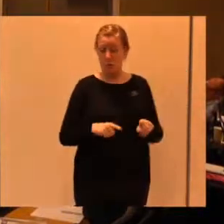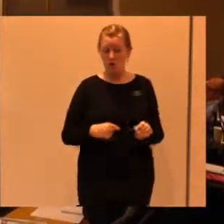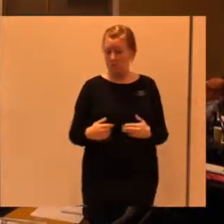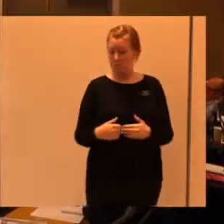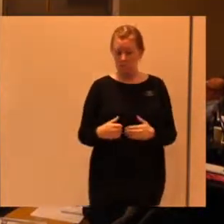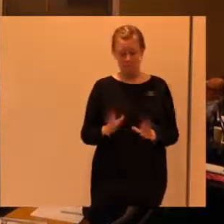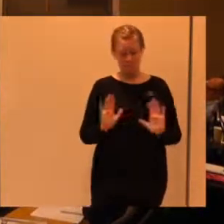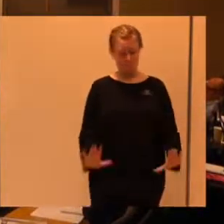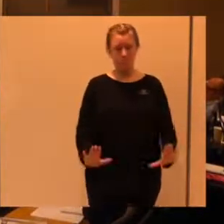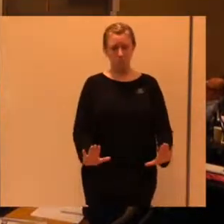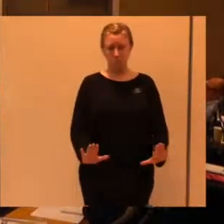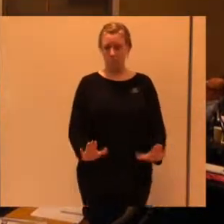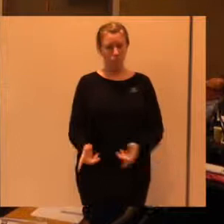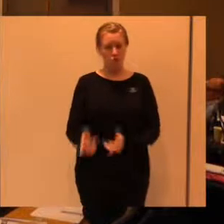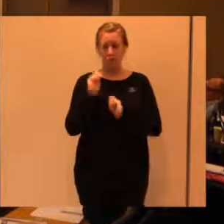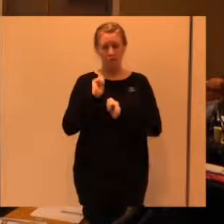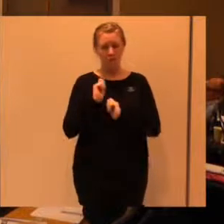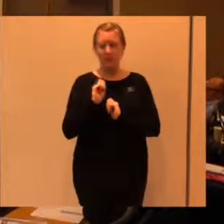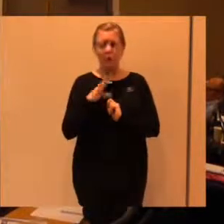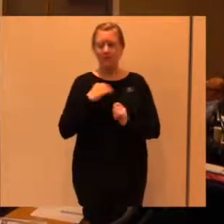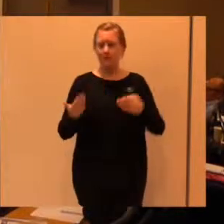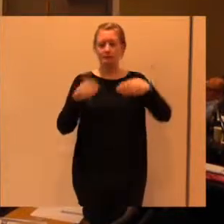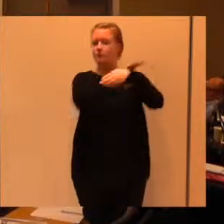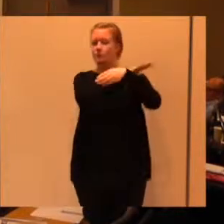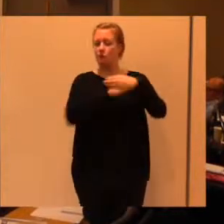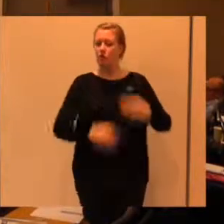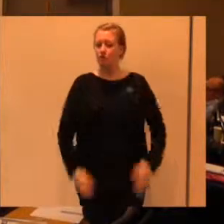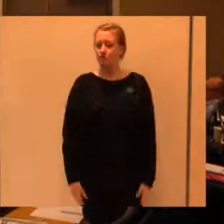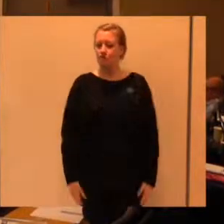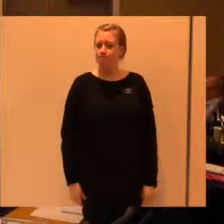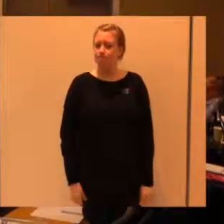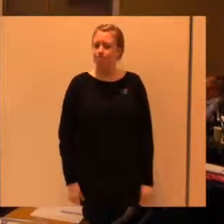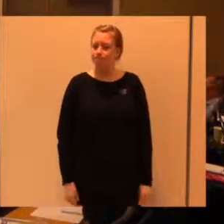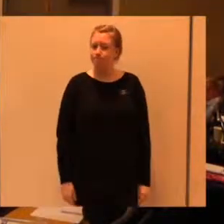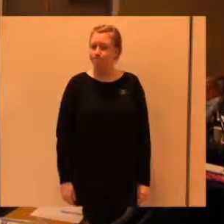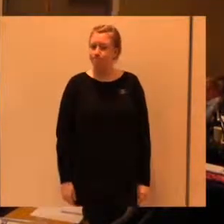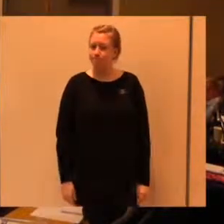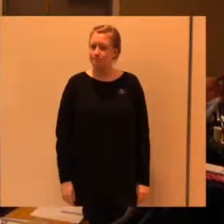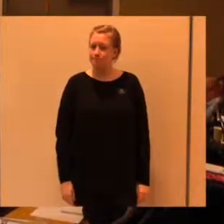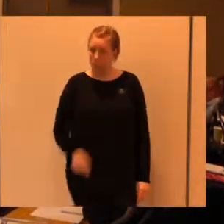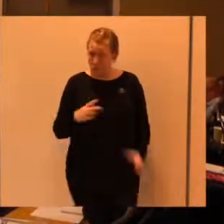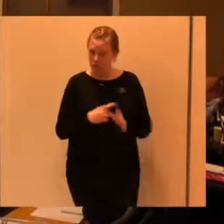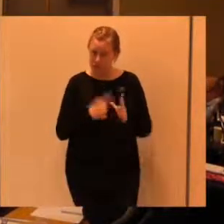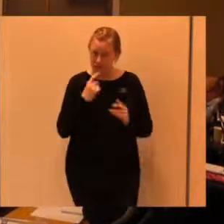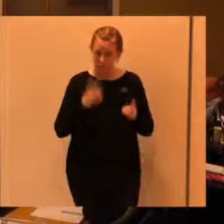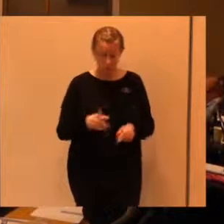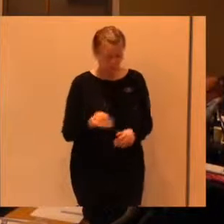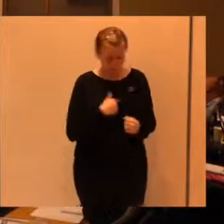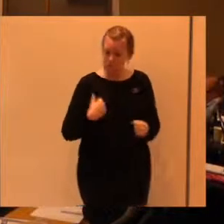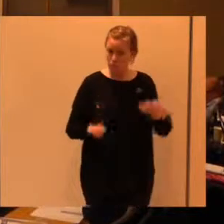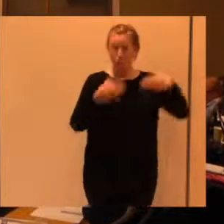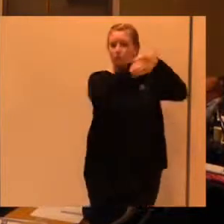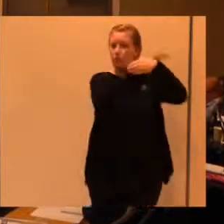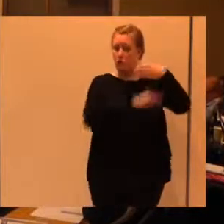här prickade gröna linjen. Det är ju vad de nya reglerna säger. Så vi måste upp där, och